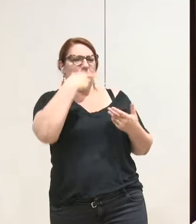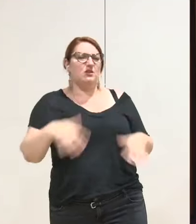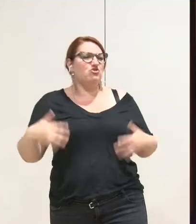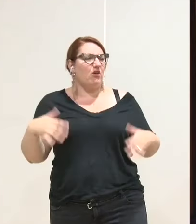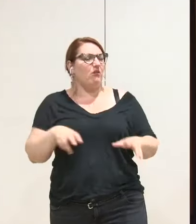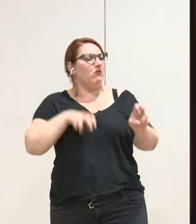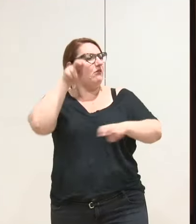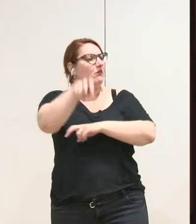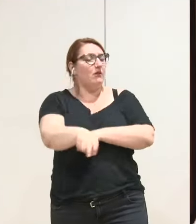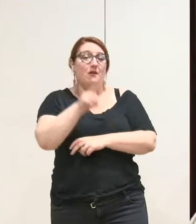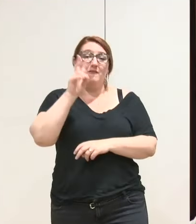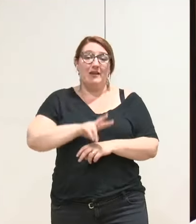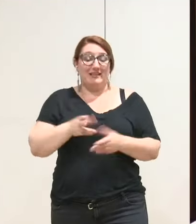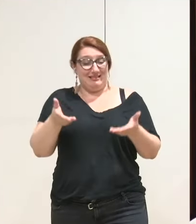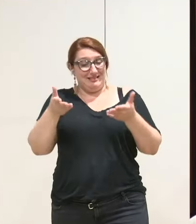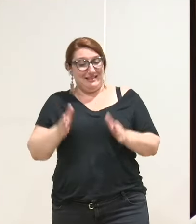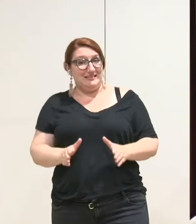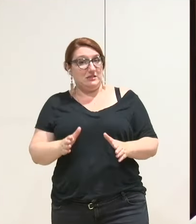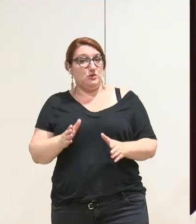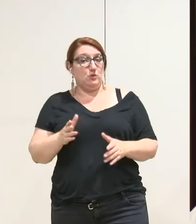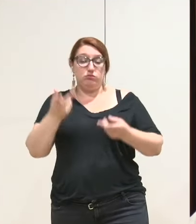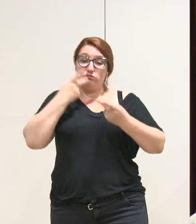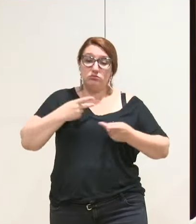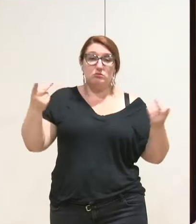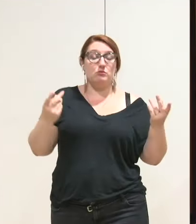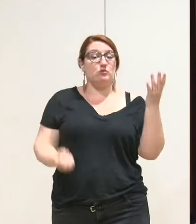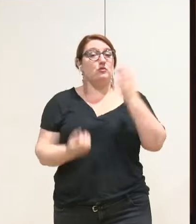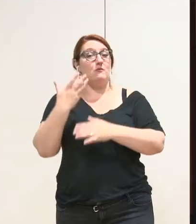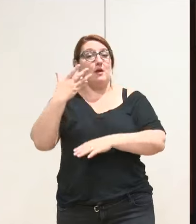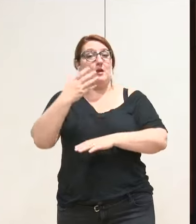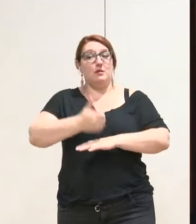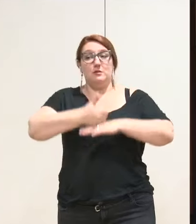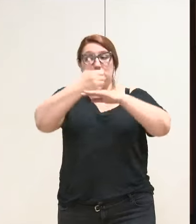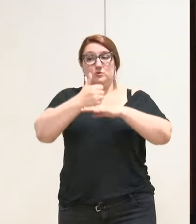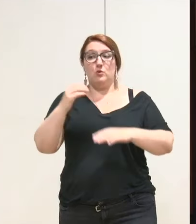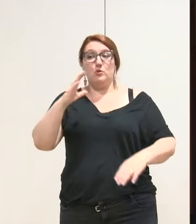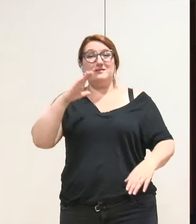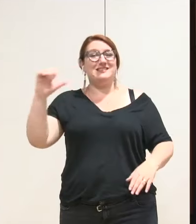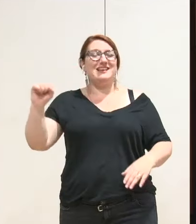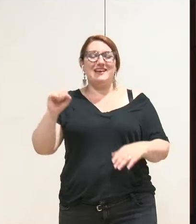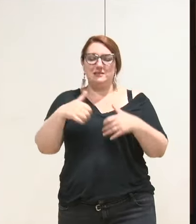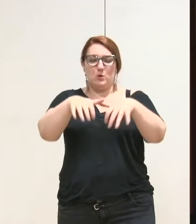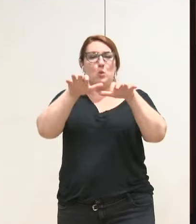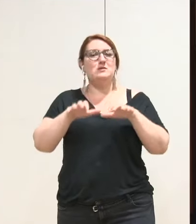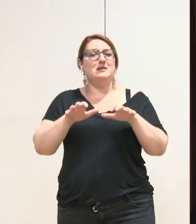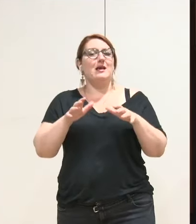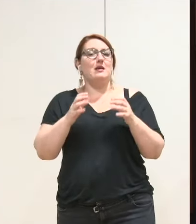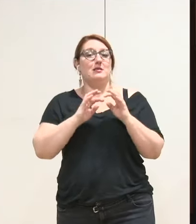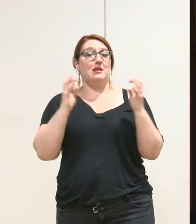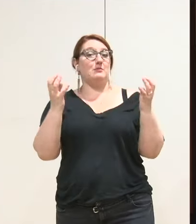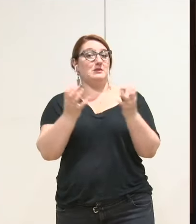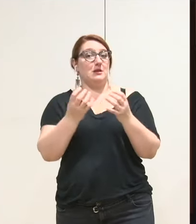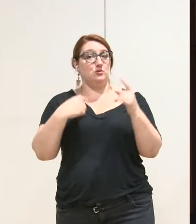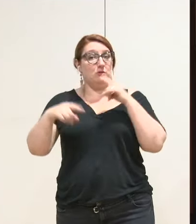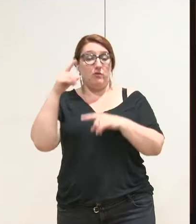direction n'a fait l'objet que d'un point oral d'information lors du précédent conseil d'administration du CCAS on est donc sur une méthode pour le